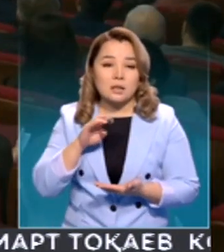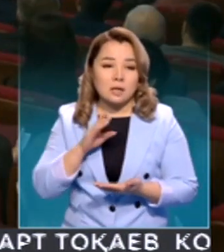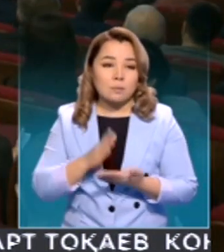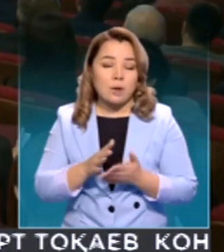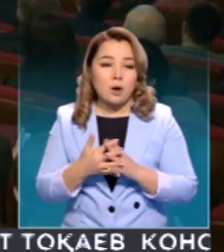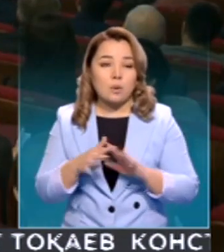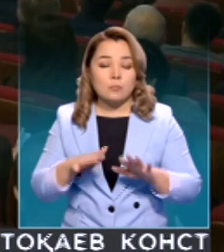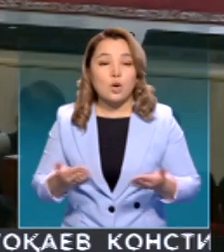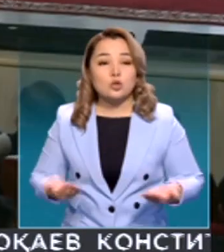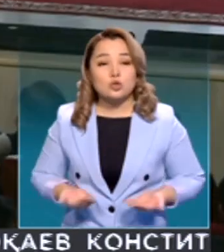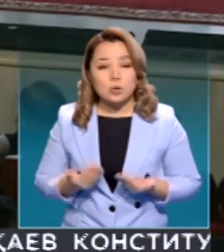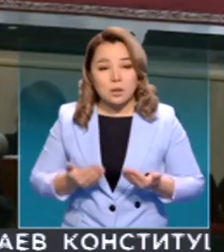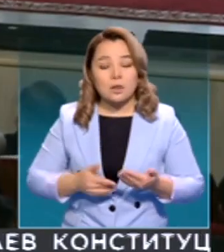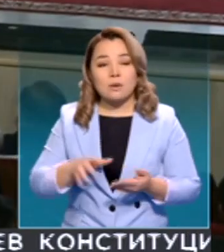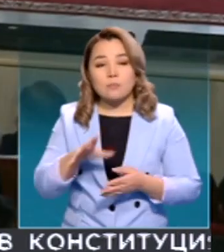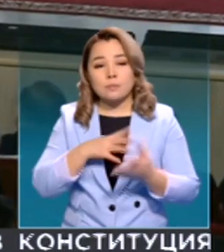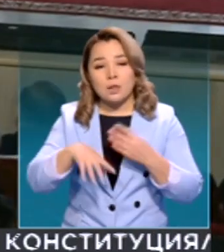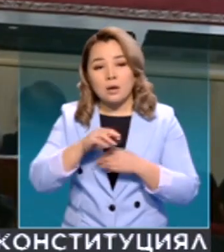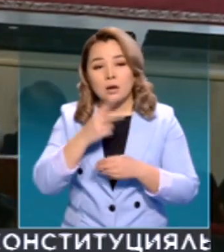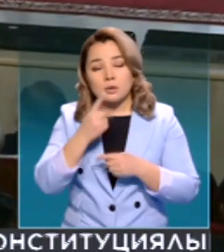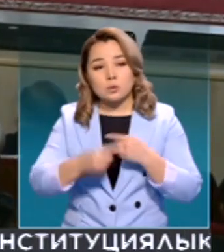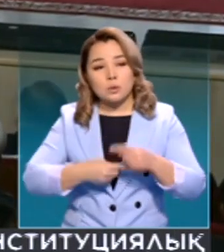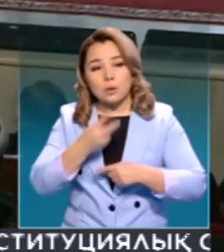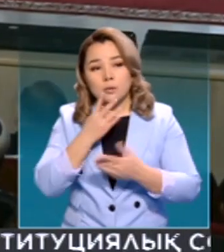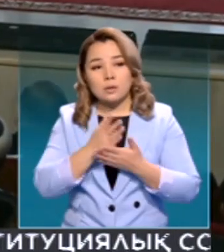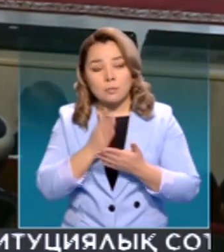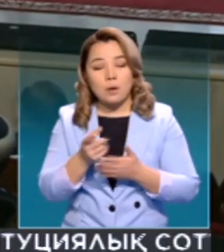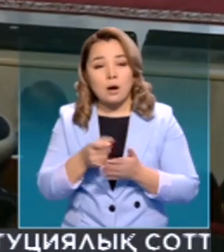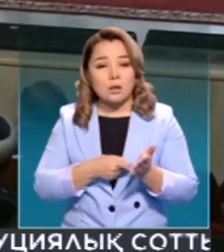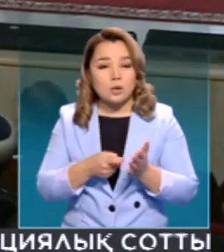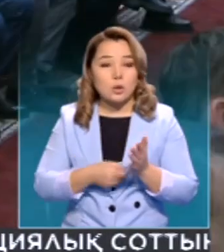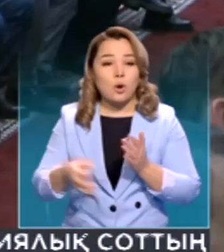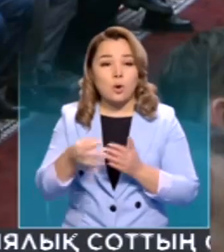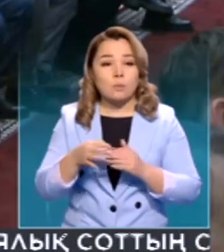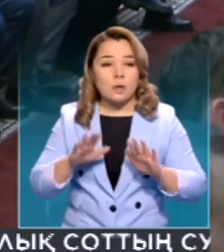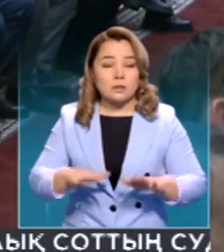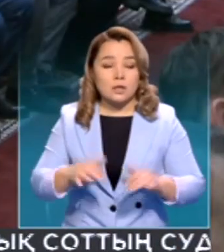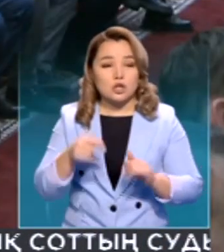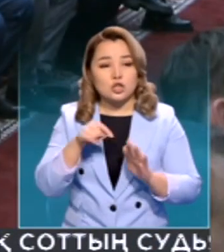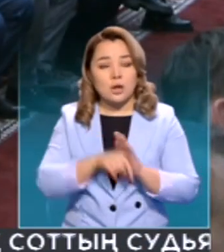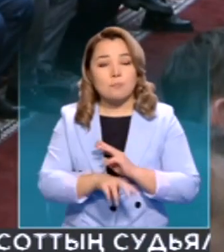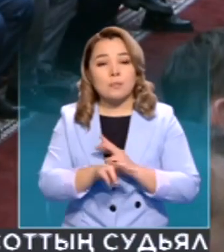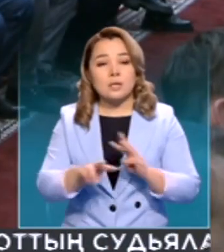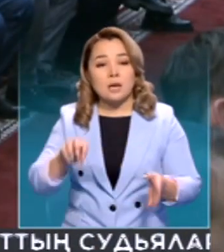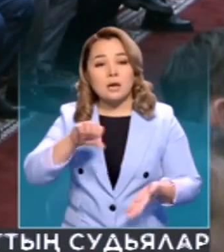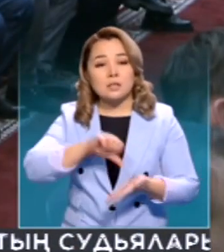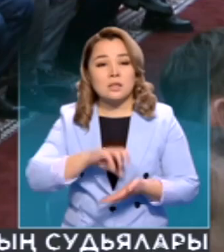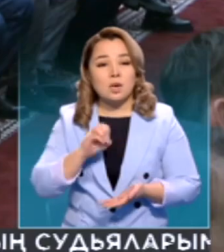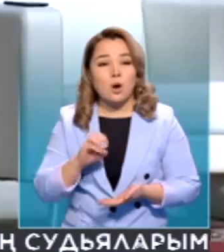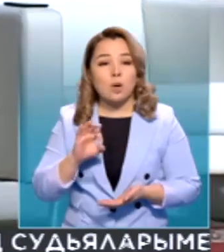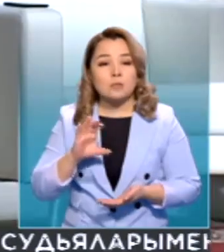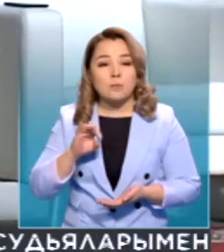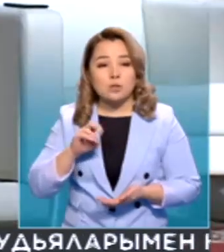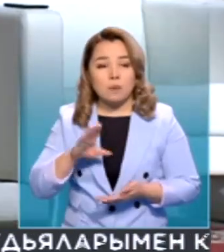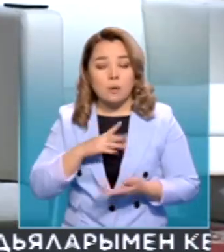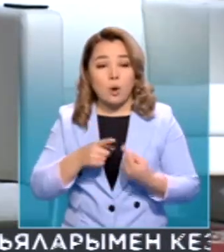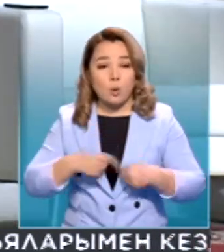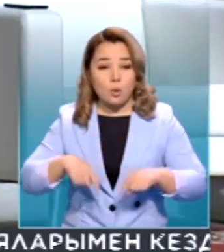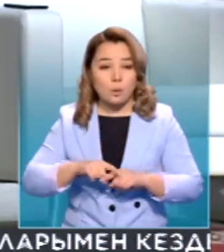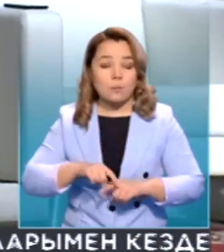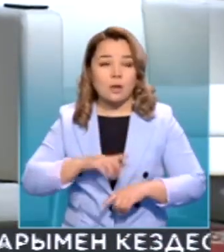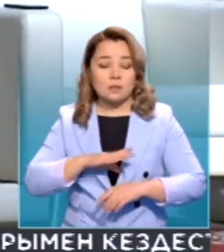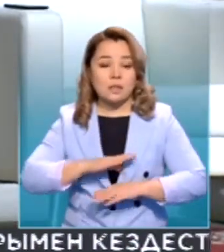бастамасы көпке үлгі. Күні кеше Қарағанды облысына келген ішкі істер министрі Марат Ахметжанов Шалғайдағы ауыл әкімі Ерлан Оспановқа қоғамдық